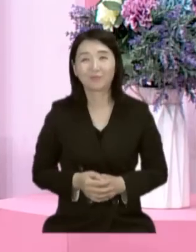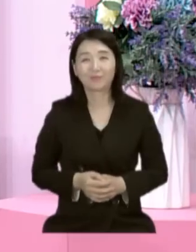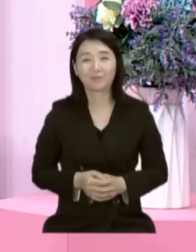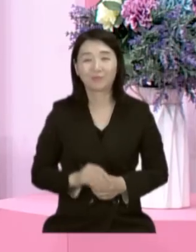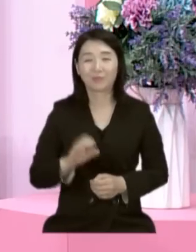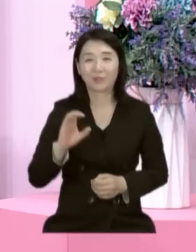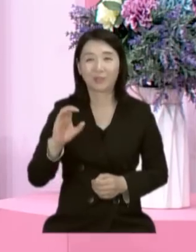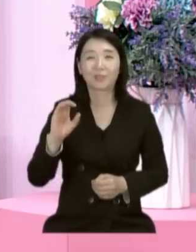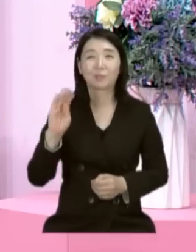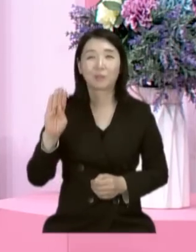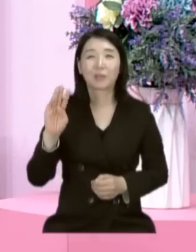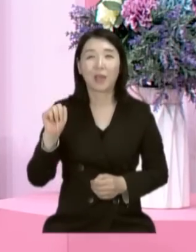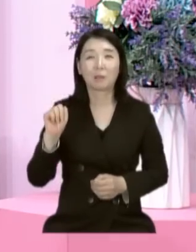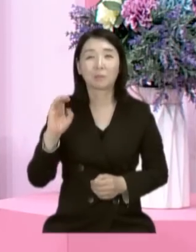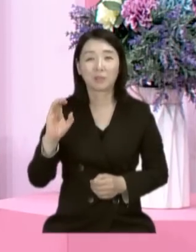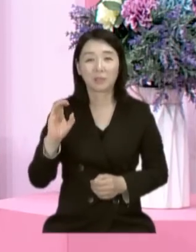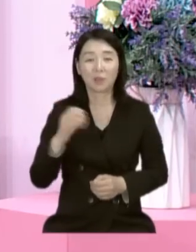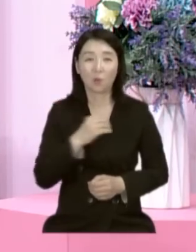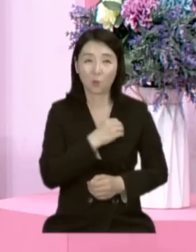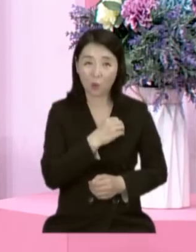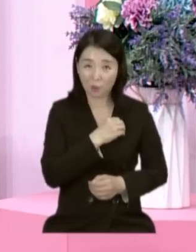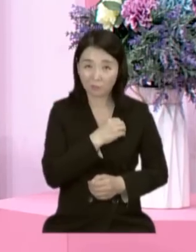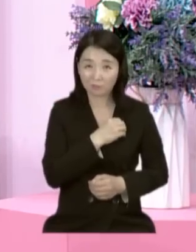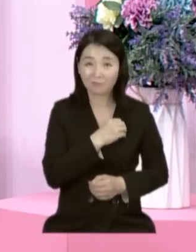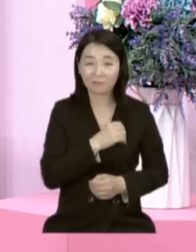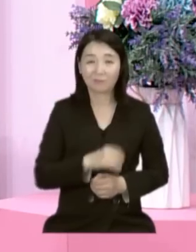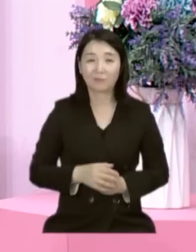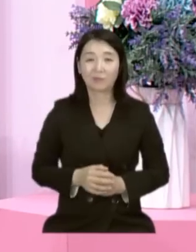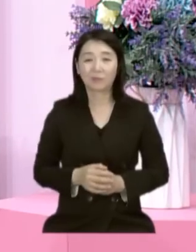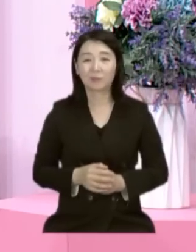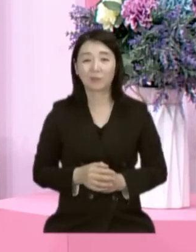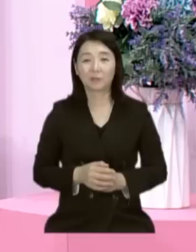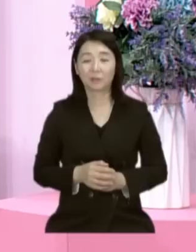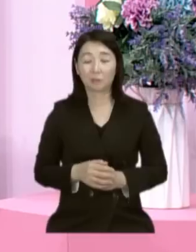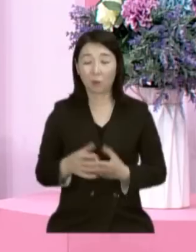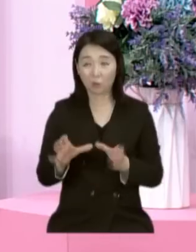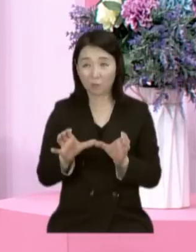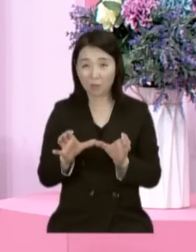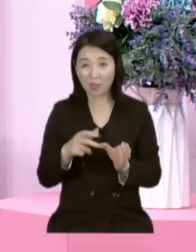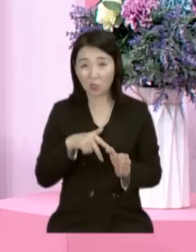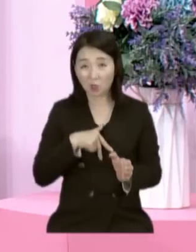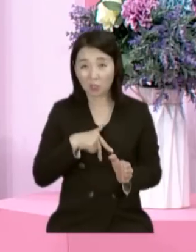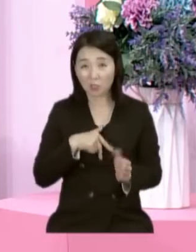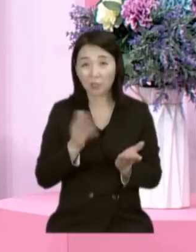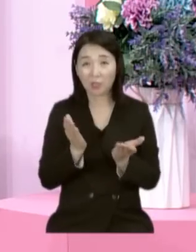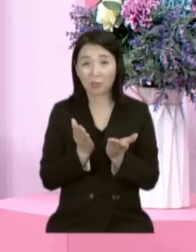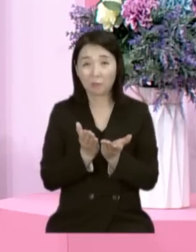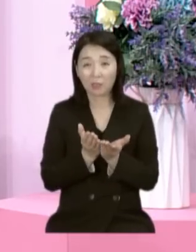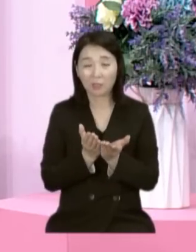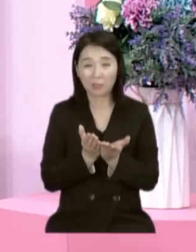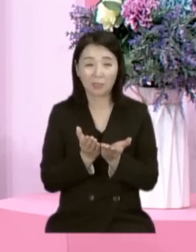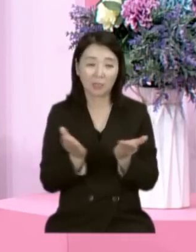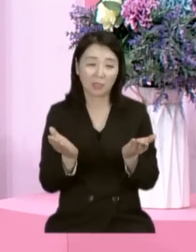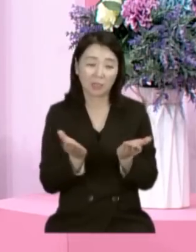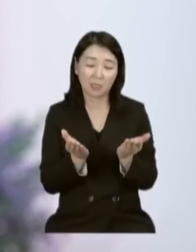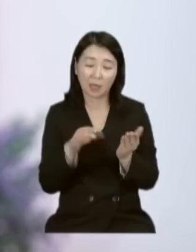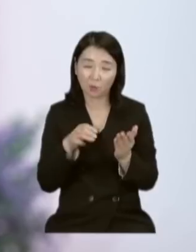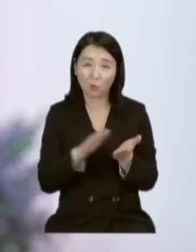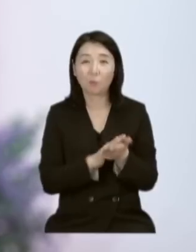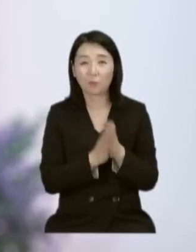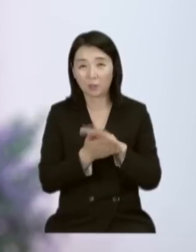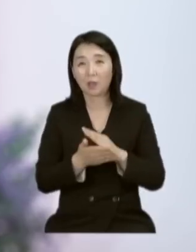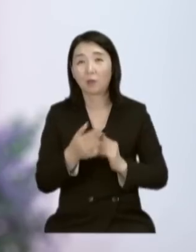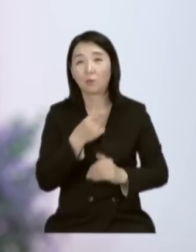CBMC가 회원들이 정말 우리 CBMC 정체성에 맞는 그런 일터 변화